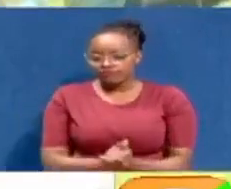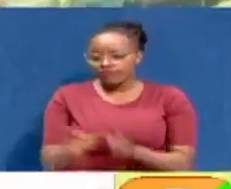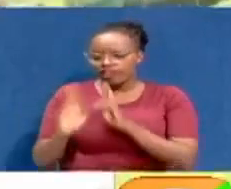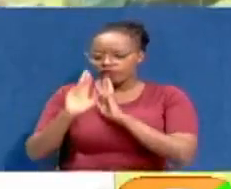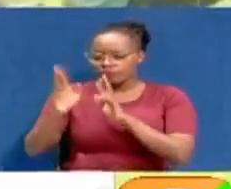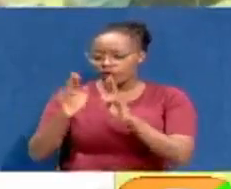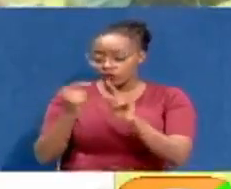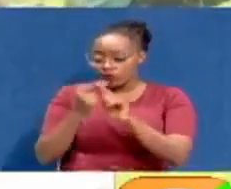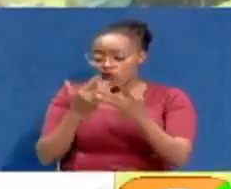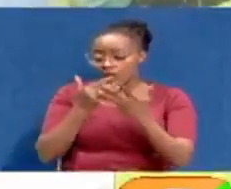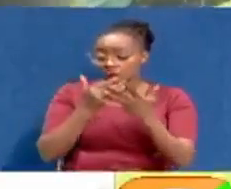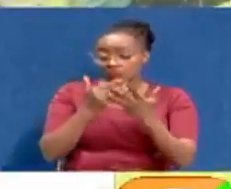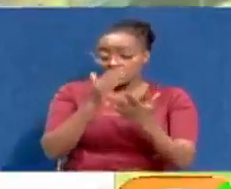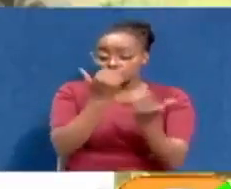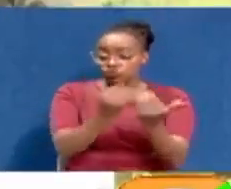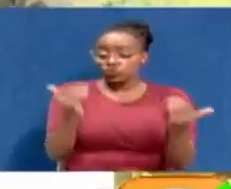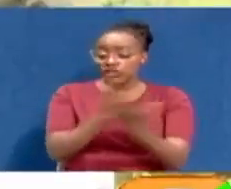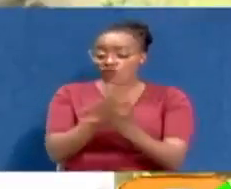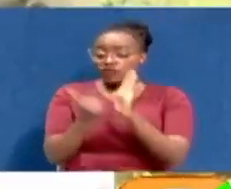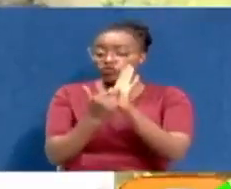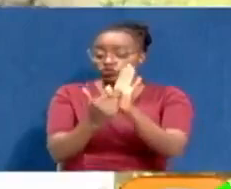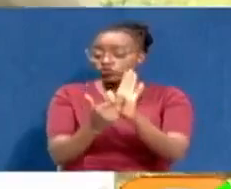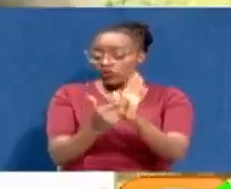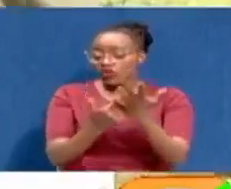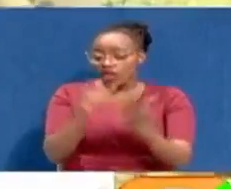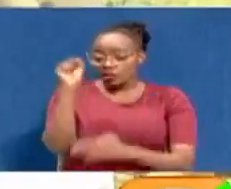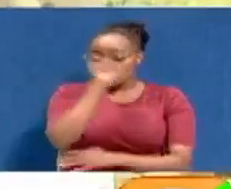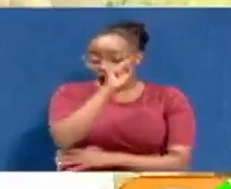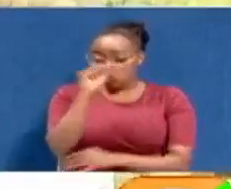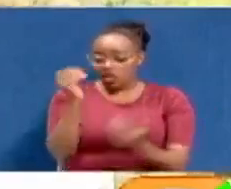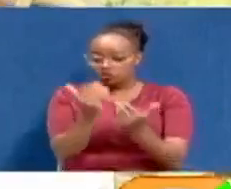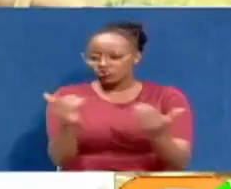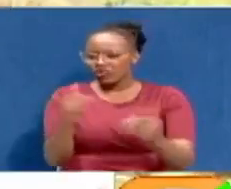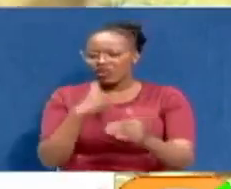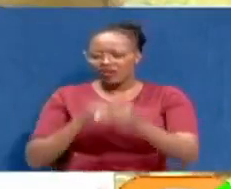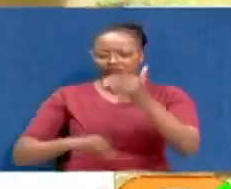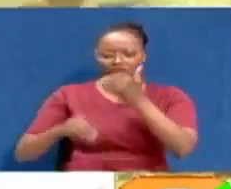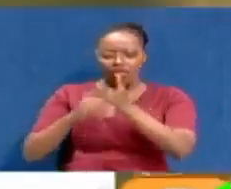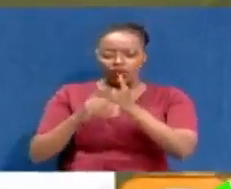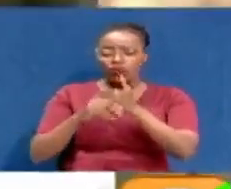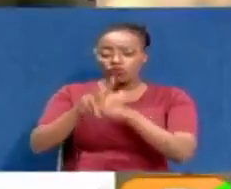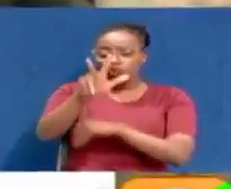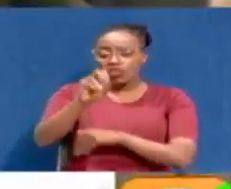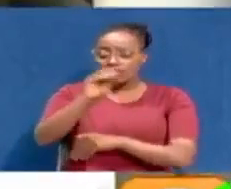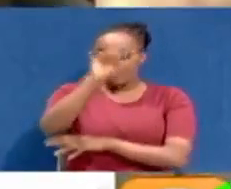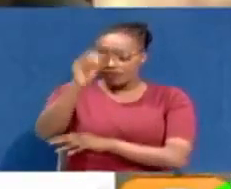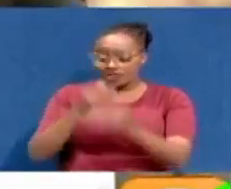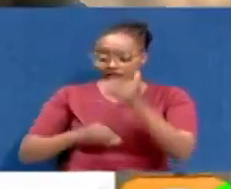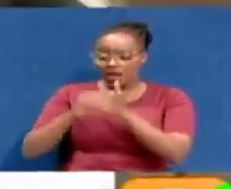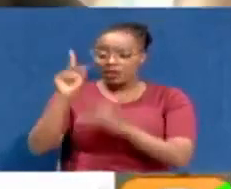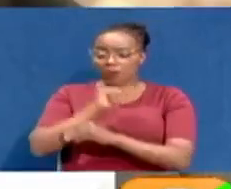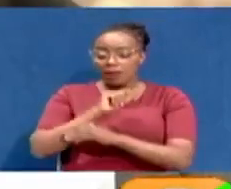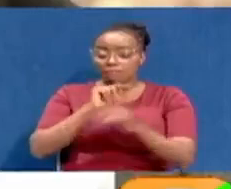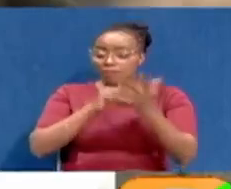Ripoti kutoka idara ya watoto inaonyesha kuwa idadi ya watoto wanaorandaranda mjini imeongezeka kwa 30%.